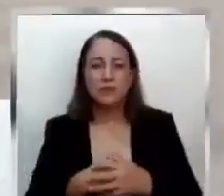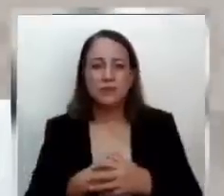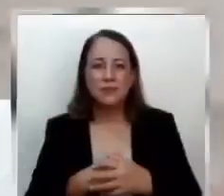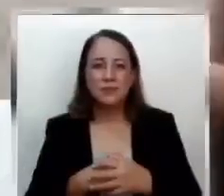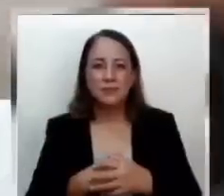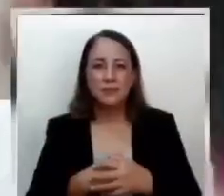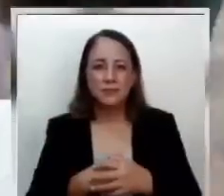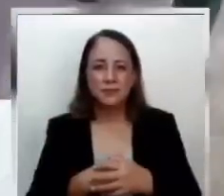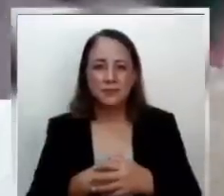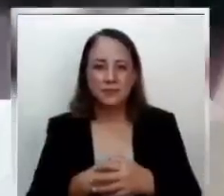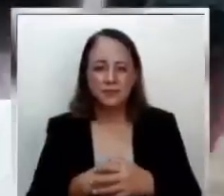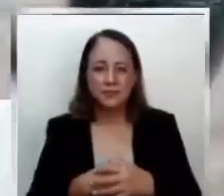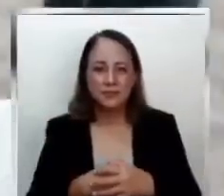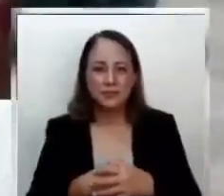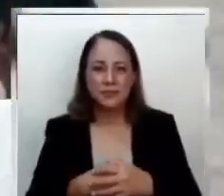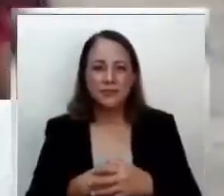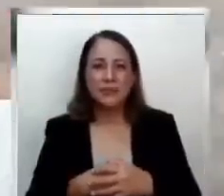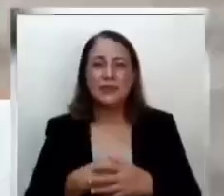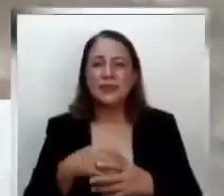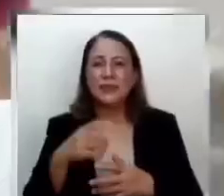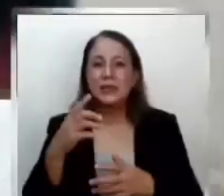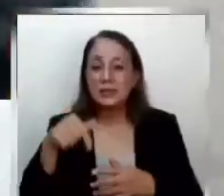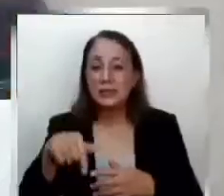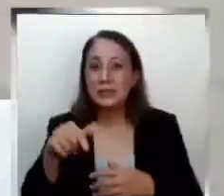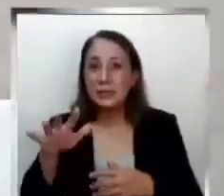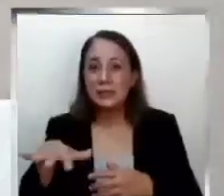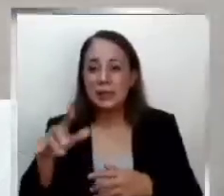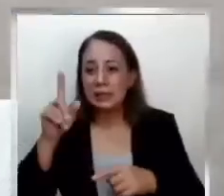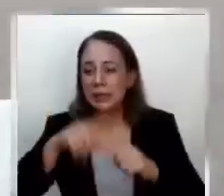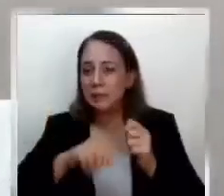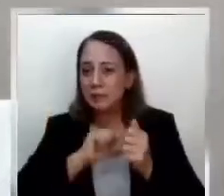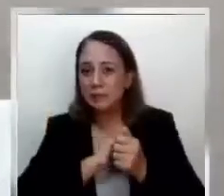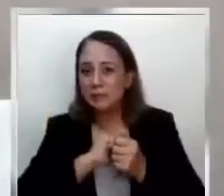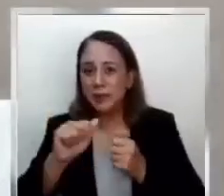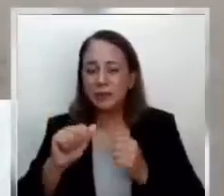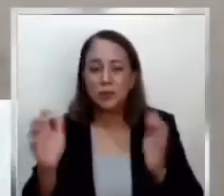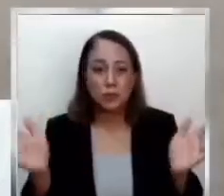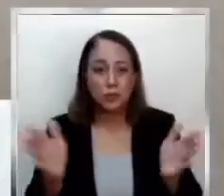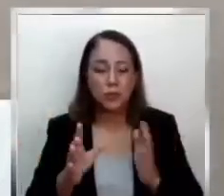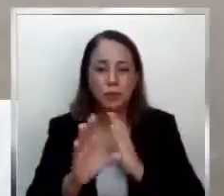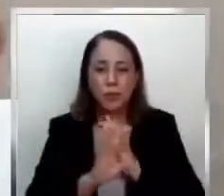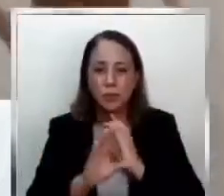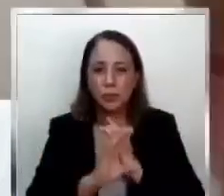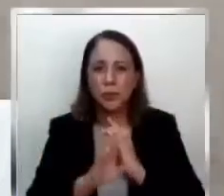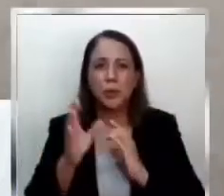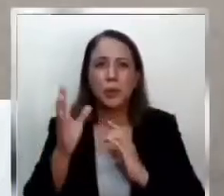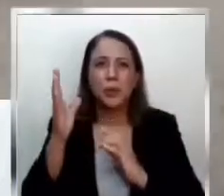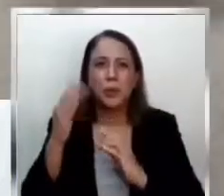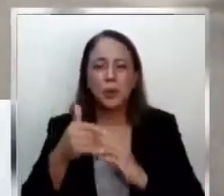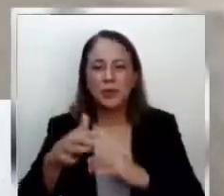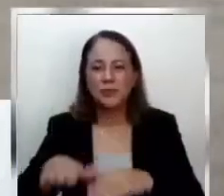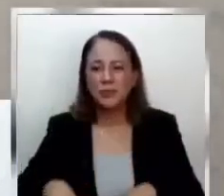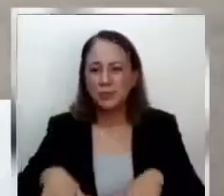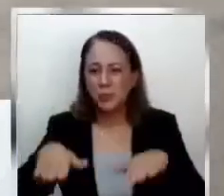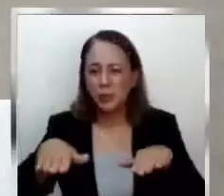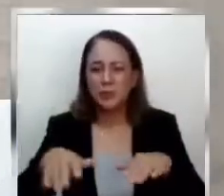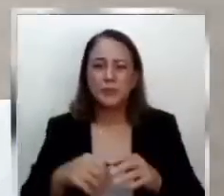Sa isang linya, halos hindi makadaan ang maliliit na sasakyan sa hanggang tuhod na baha.